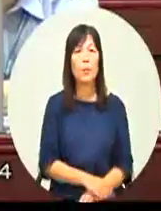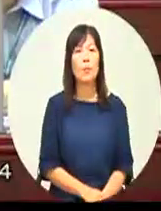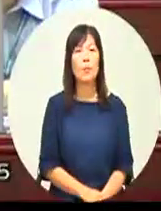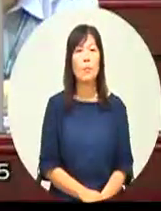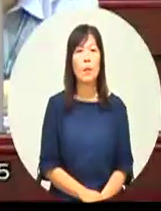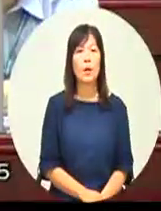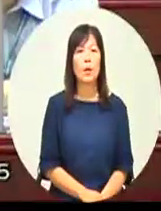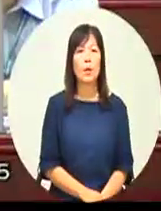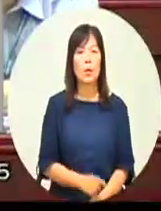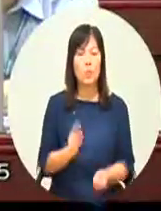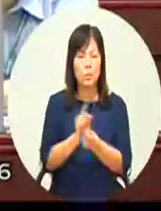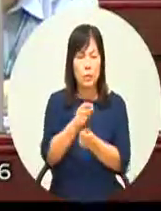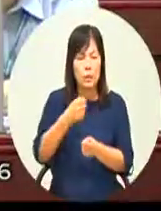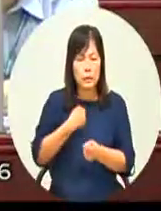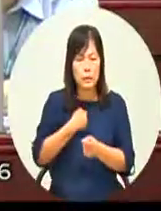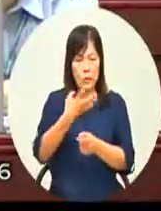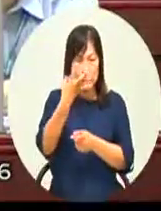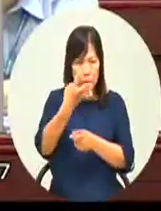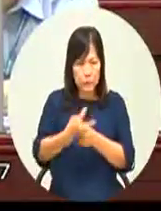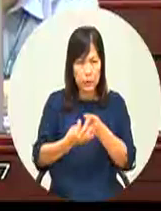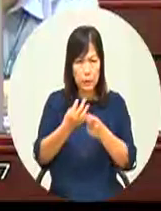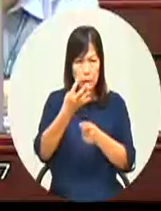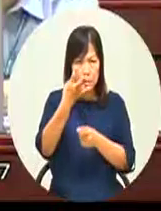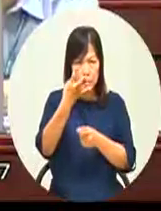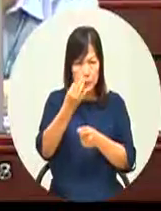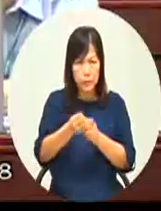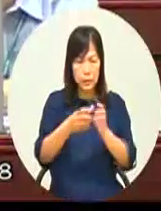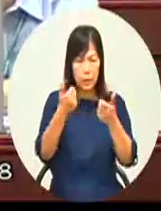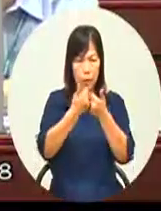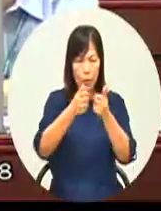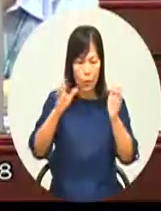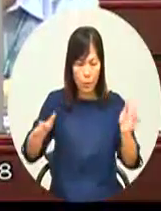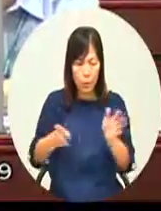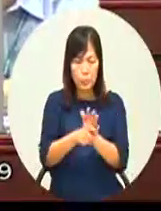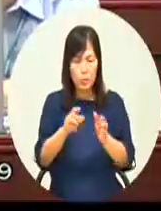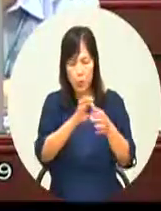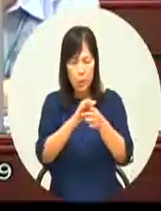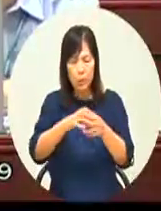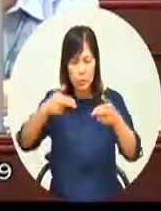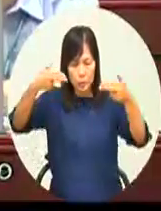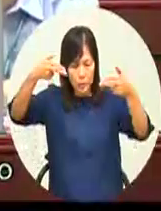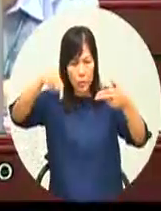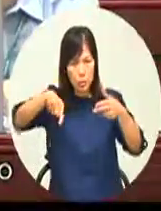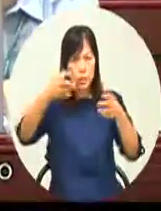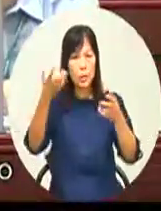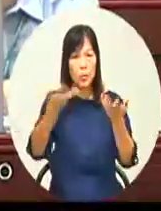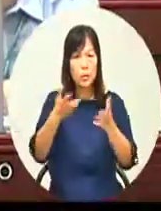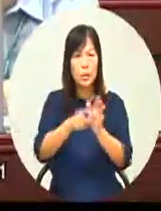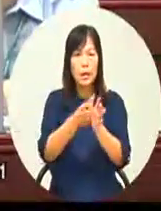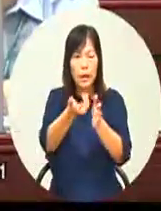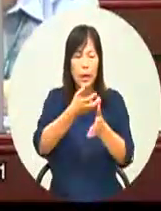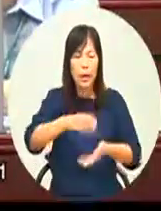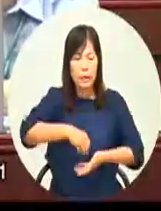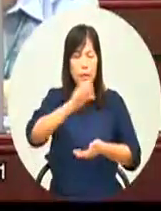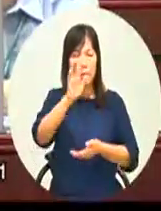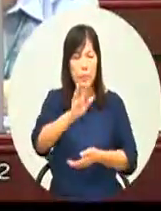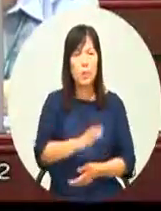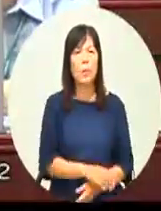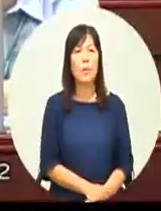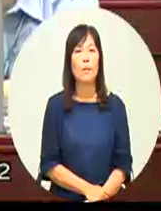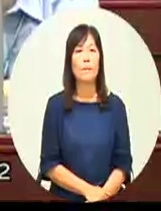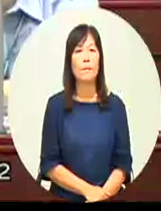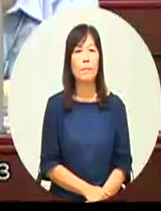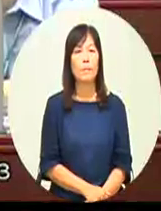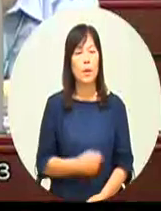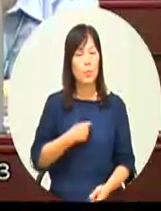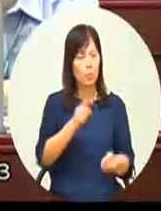知道这几个会期议员非常关心那个监视器增设的部分。那刚才议员也大概有提到那就我 你要不要